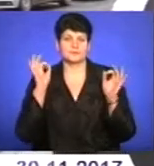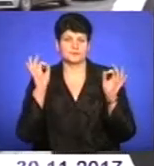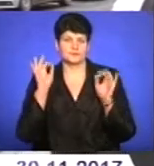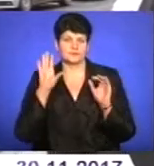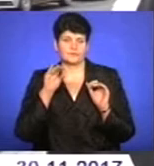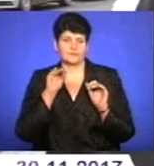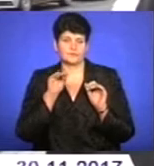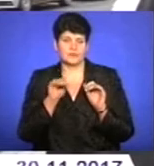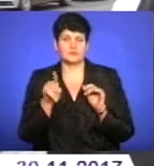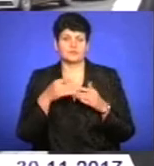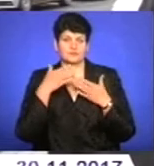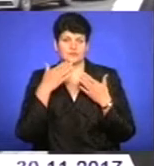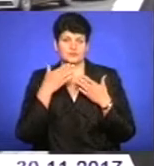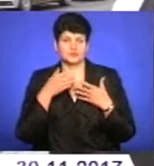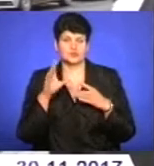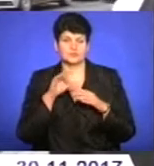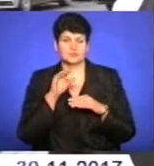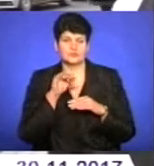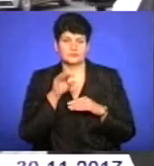текст буде начитуватися, а